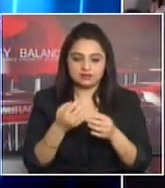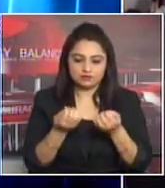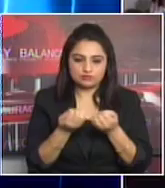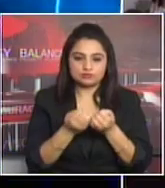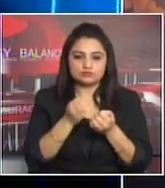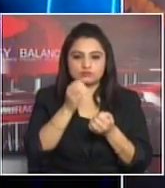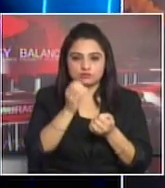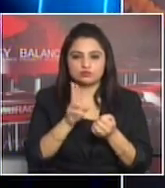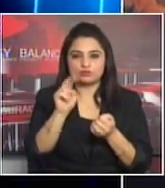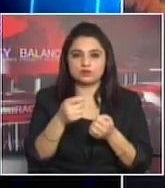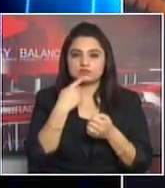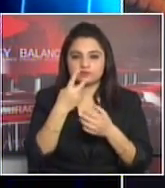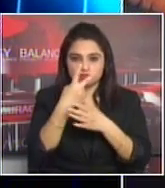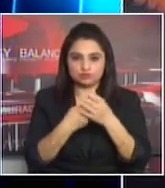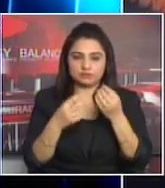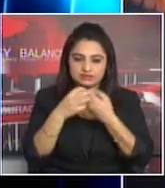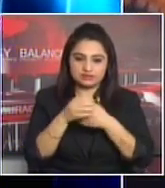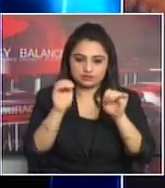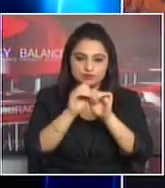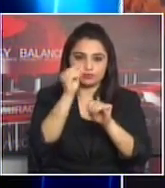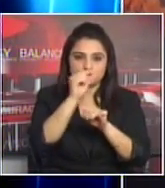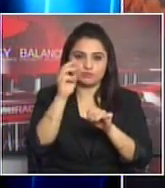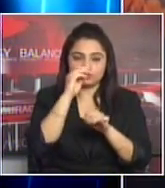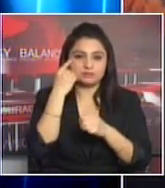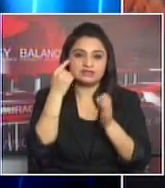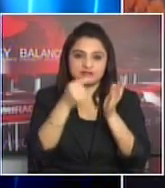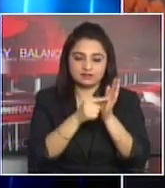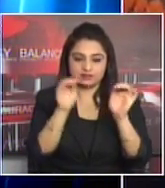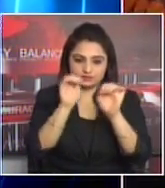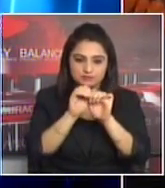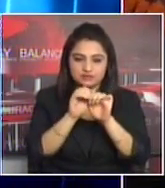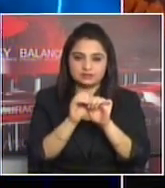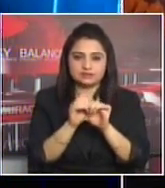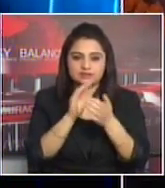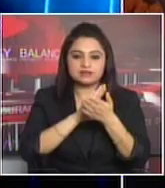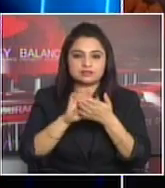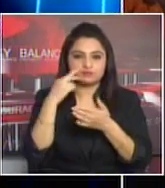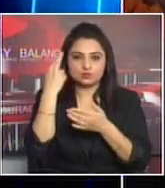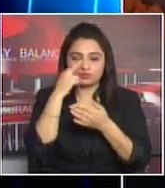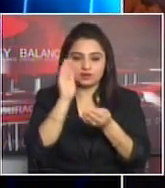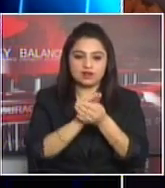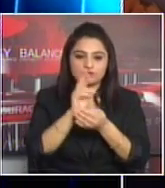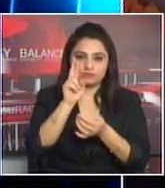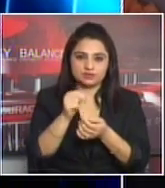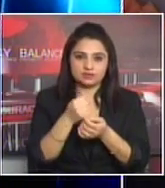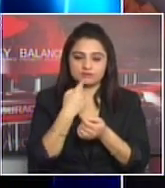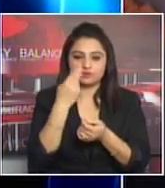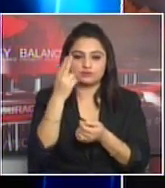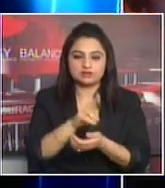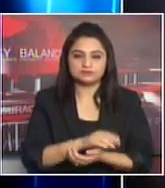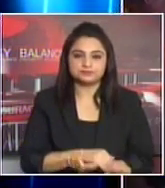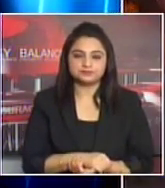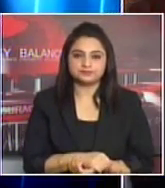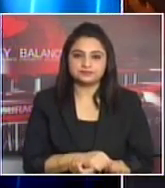भन्दै द्विदेशीय सम्बन्धको विषयमा देखिएको सम्बन्ध स्पष्ट रूपमा राख्नुपर्ने जिकिर